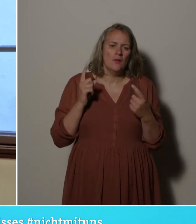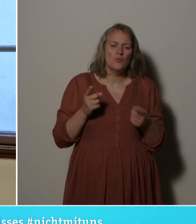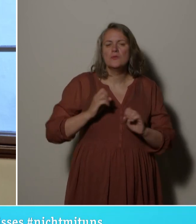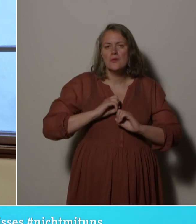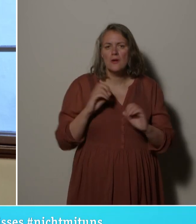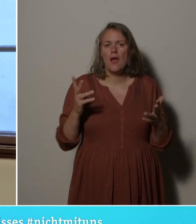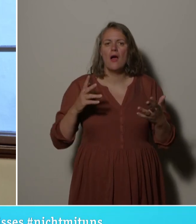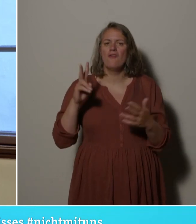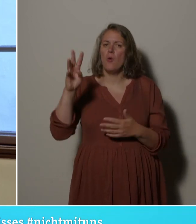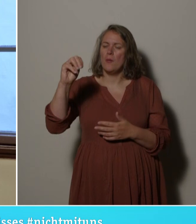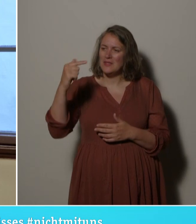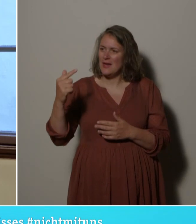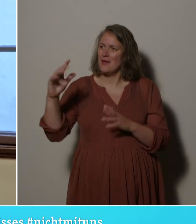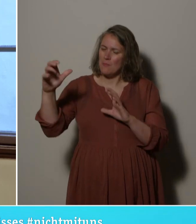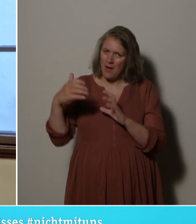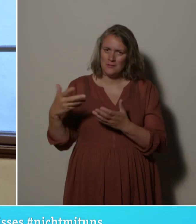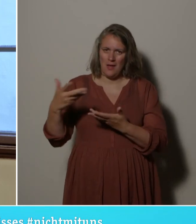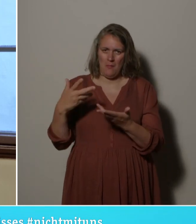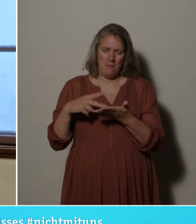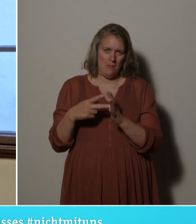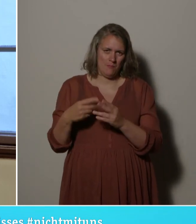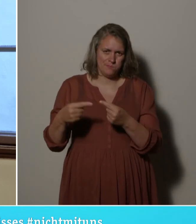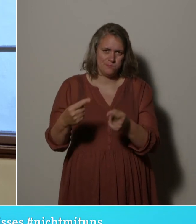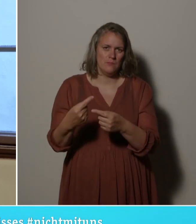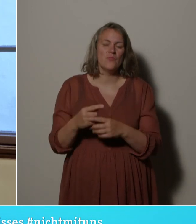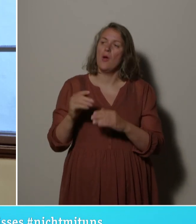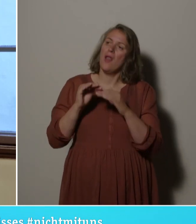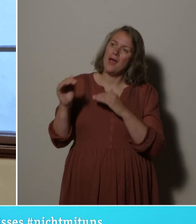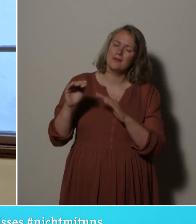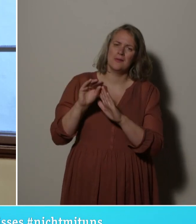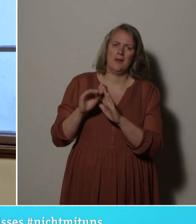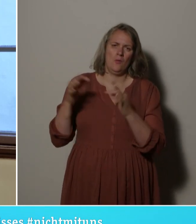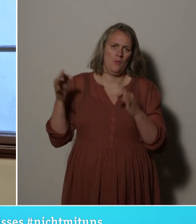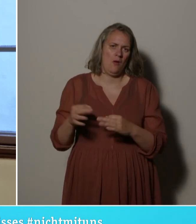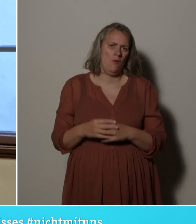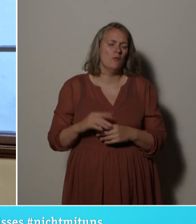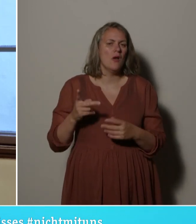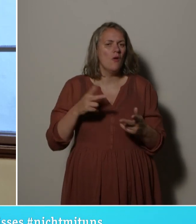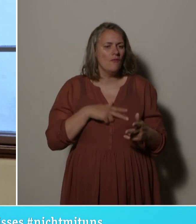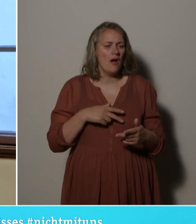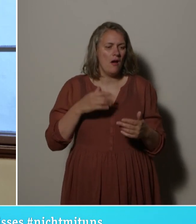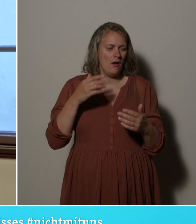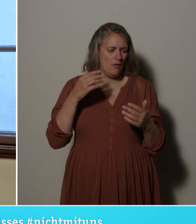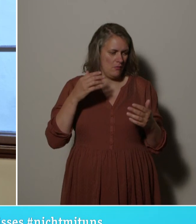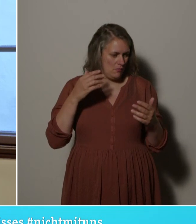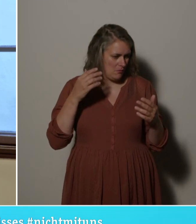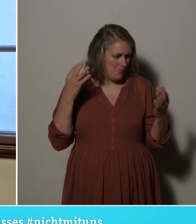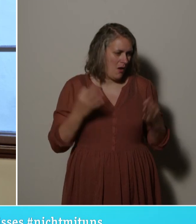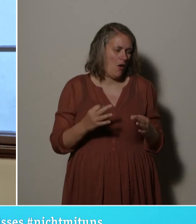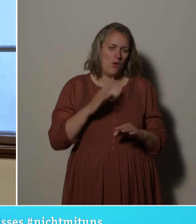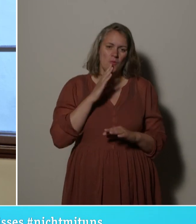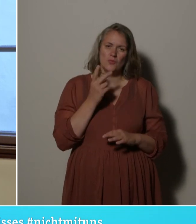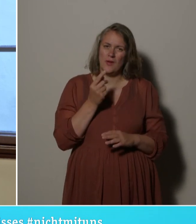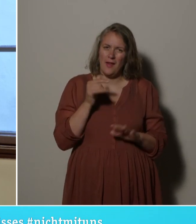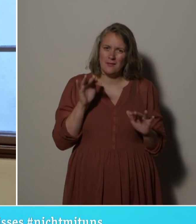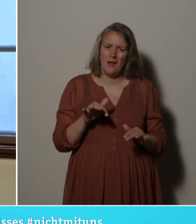natürlich im Einklang mit dem VMT machen. Und es muss natürlich Landesregelungen geben. Und es muss am Ende auch noch genug übrig bleiben, Geld